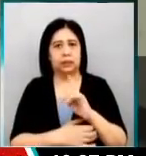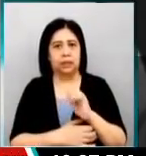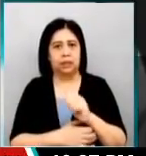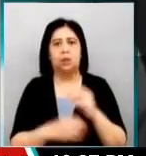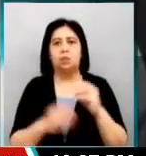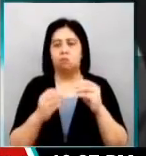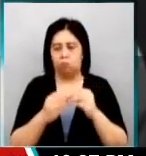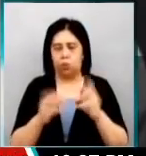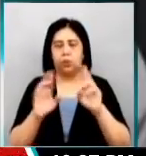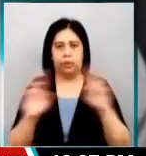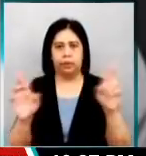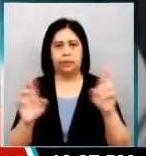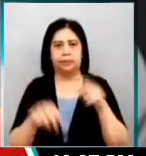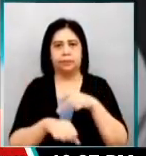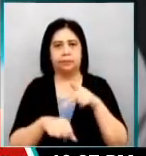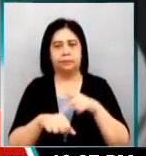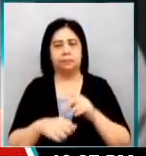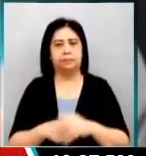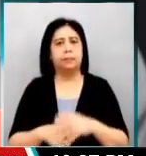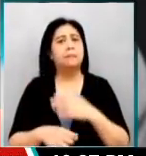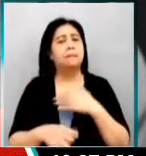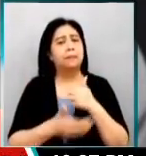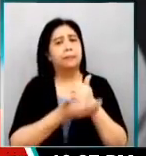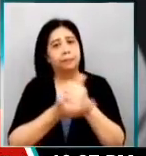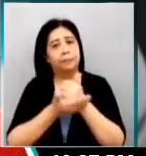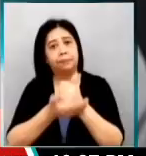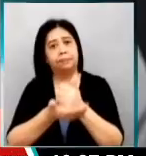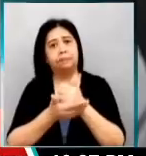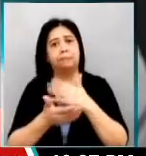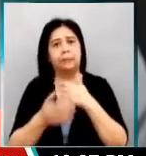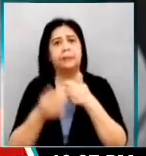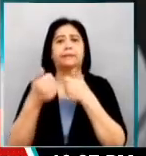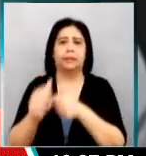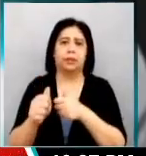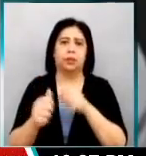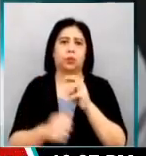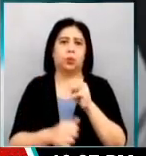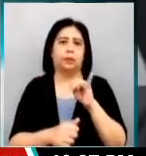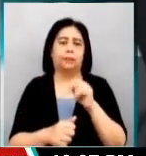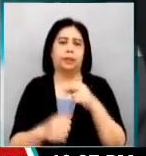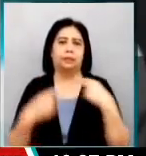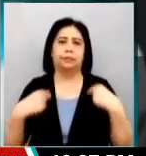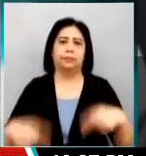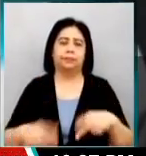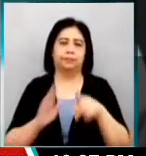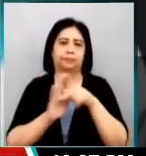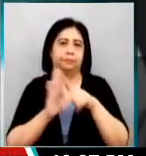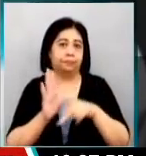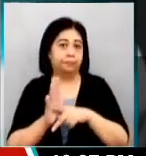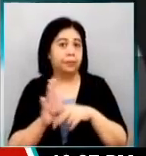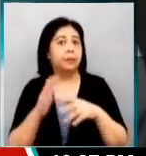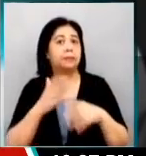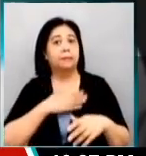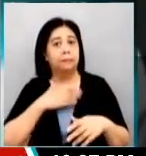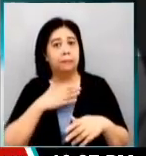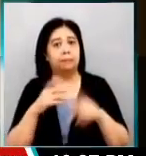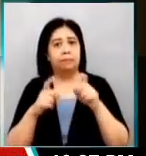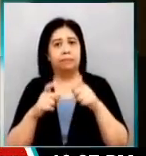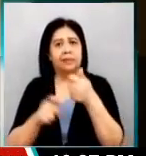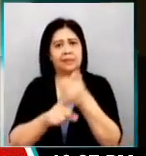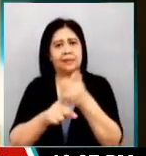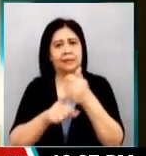bansa. Magtulong-tulong po tayo, please comply with the minimum public health standards and please have yourselves